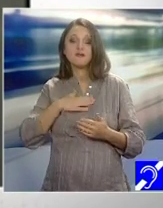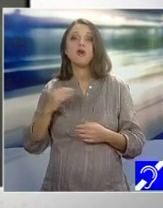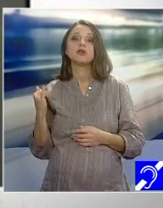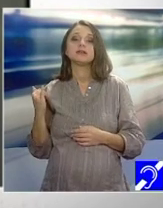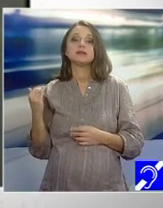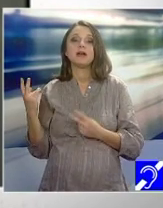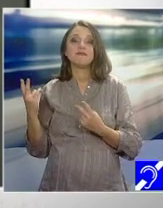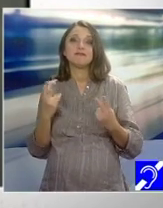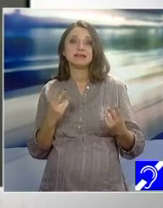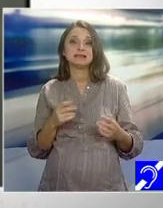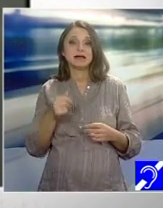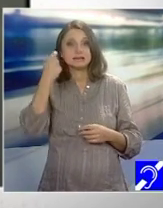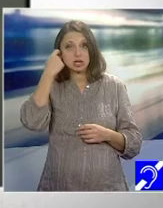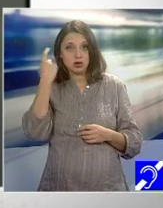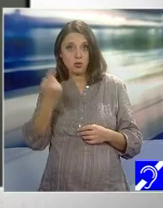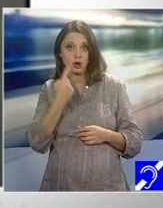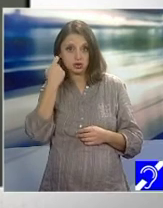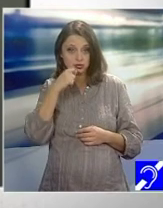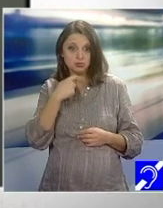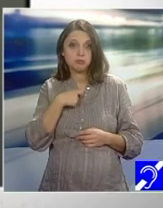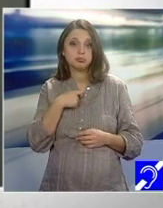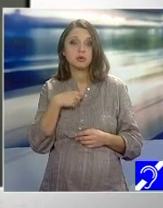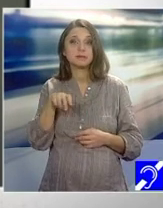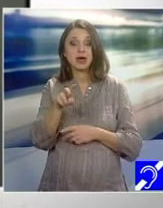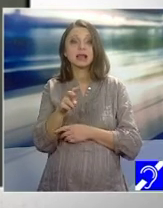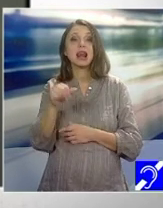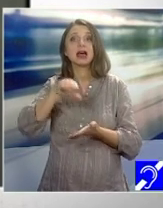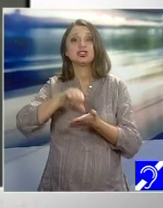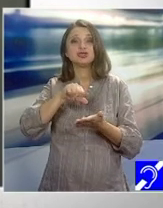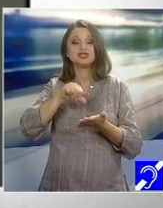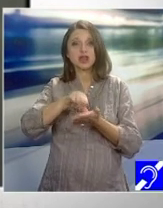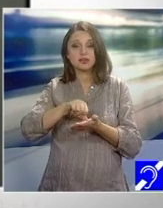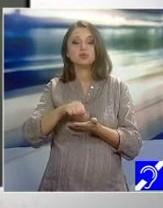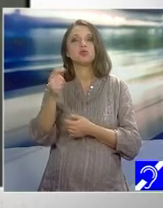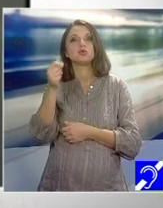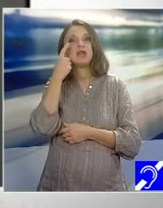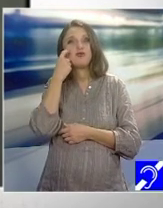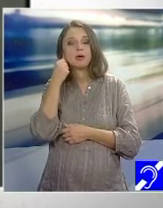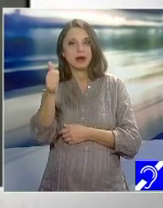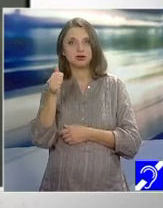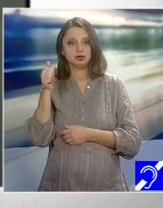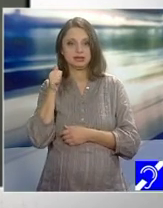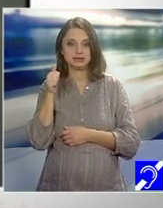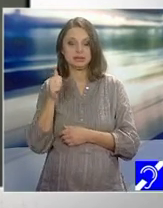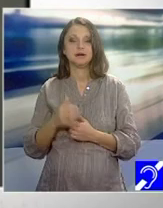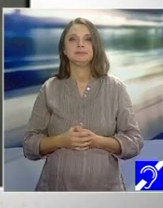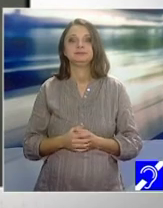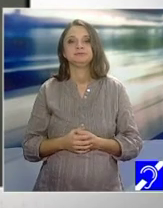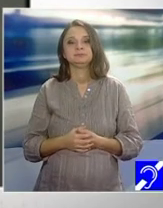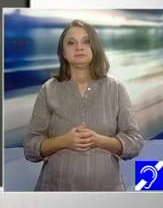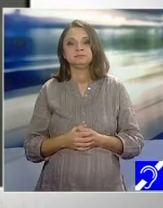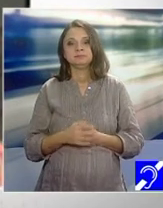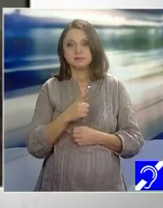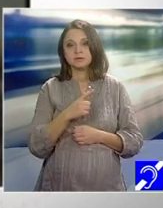pot adresa în primul rând Centrului de Informare Turistică, care funcționează sub